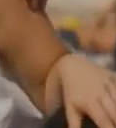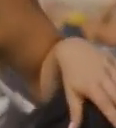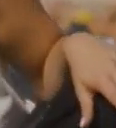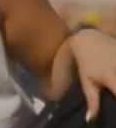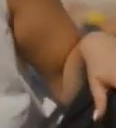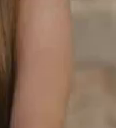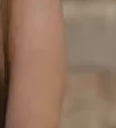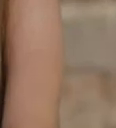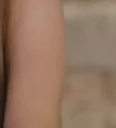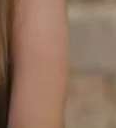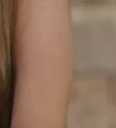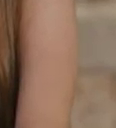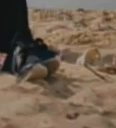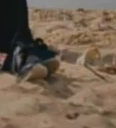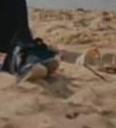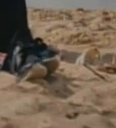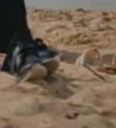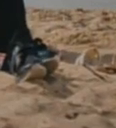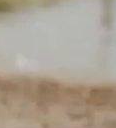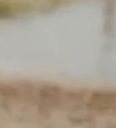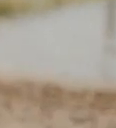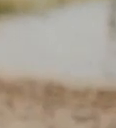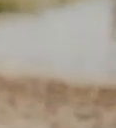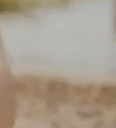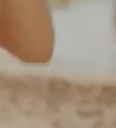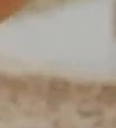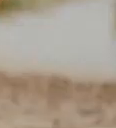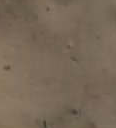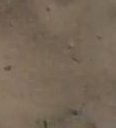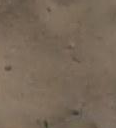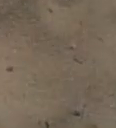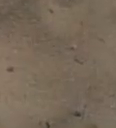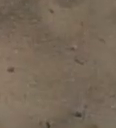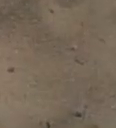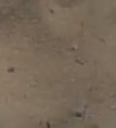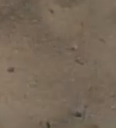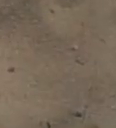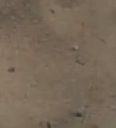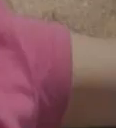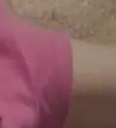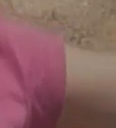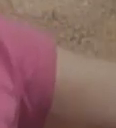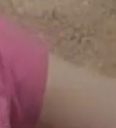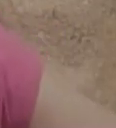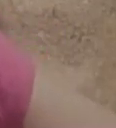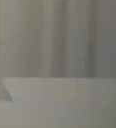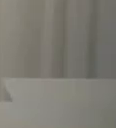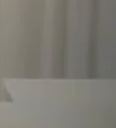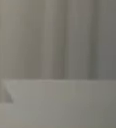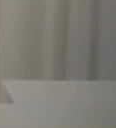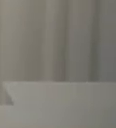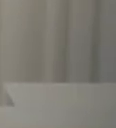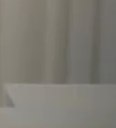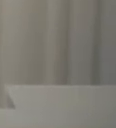kollha naħdmu biex ikollna l-aqwa ħajja possibbli. Imma dan ikun inukli jekk ma jkollniex moħħna mistrieħ. U li dak li se naħdmu għalih